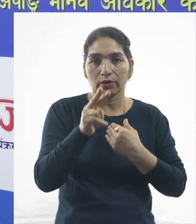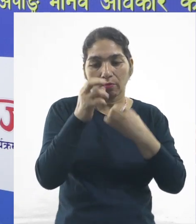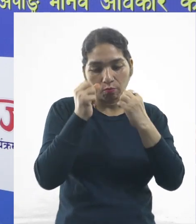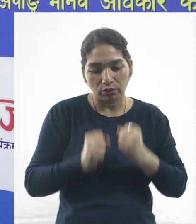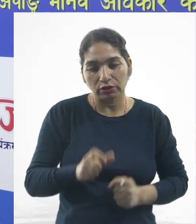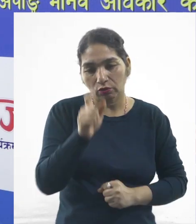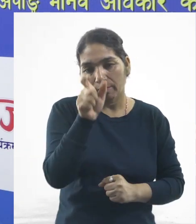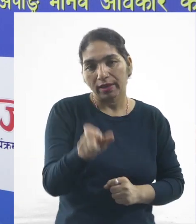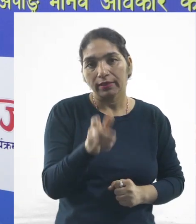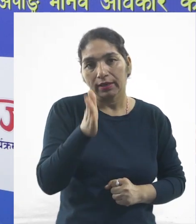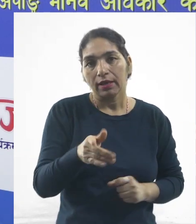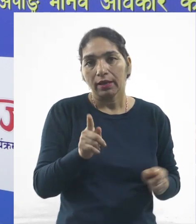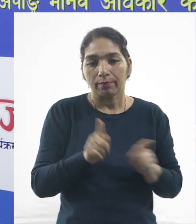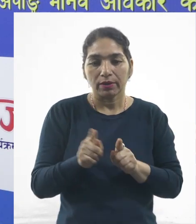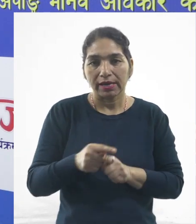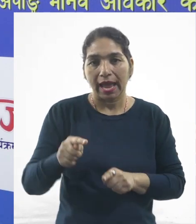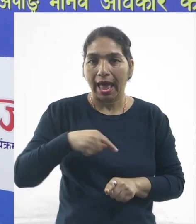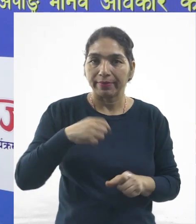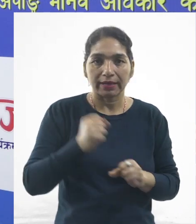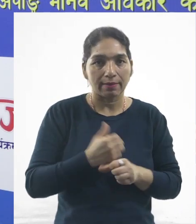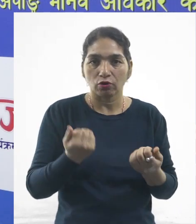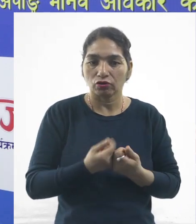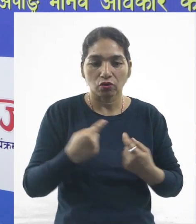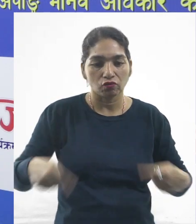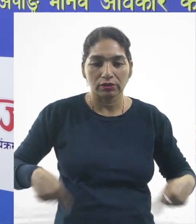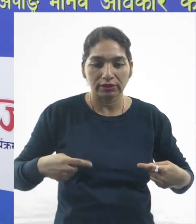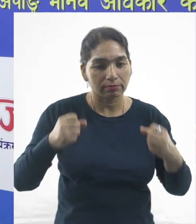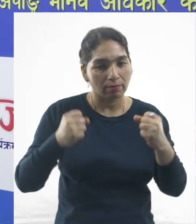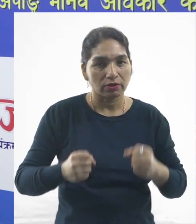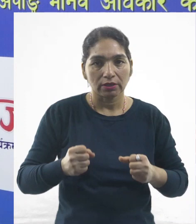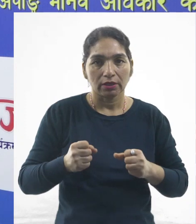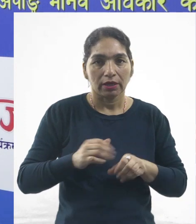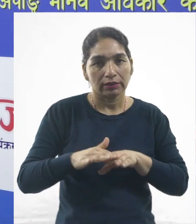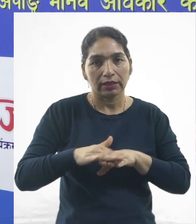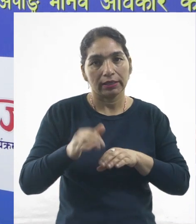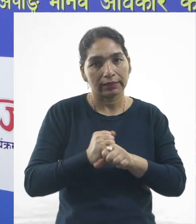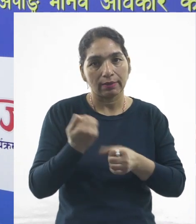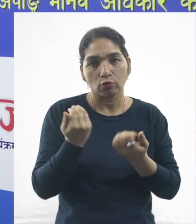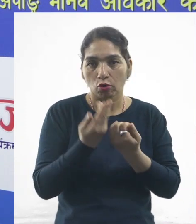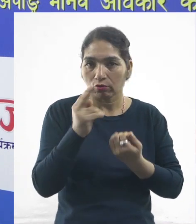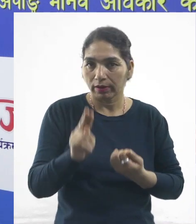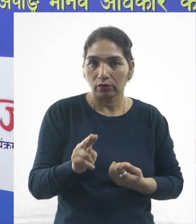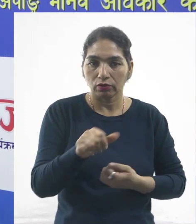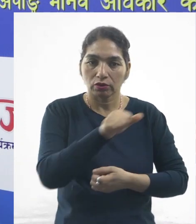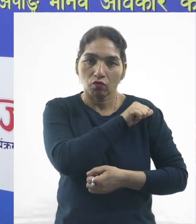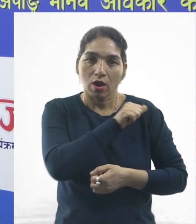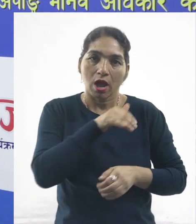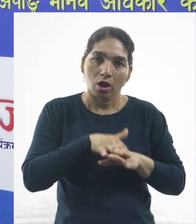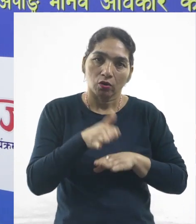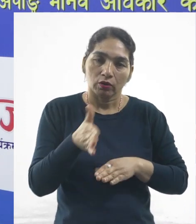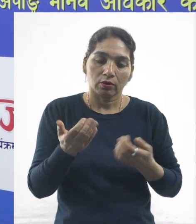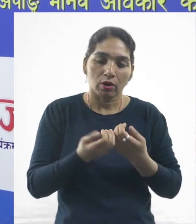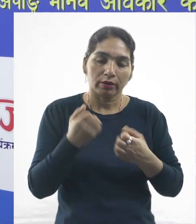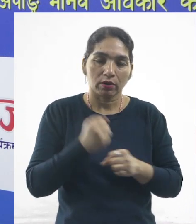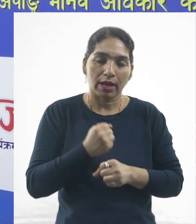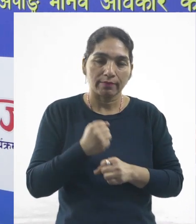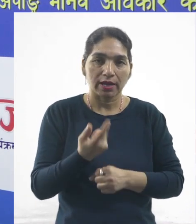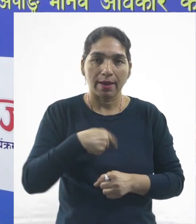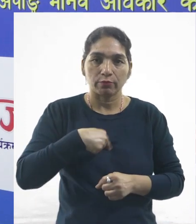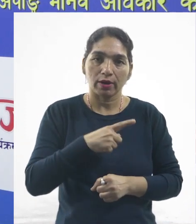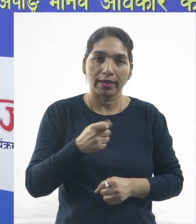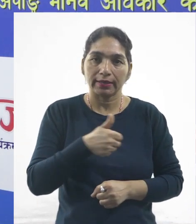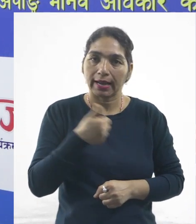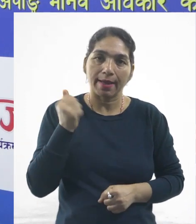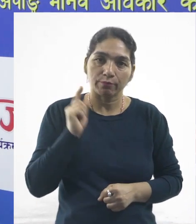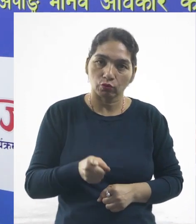व्यक्तिहरूले पनि हामी चाहिँ गर्न सक्छौँ है भनेर ह्विलचेयरमा बसेर हरेक काम गर्नु भएको छ नि त हैन उहाँहरूले गरेको कामहरू त यो हाम्रो लागि त एकदम राम्रो काम हो नि त